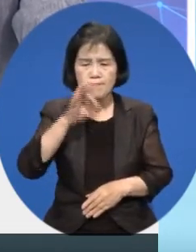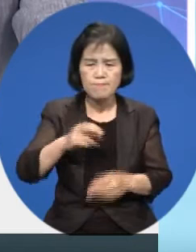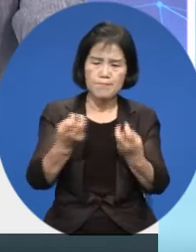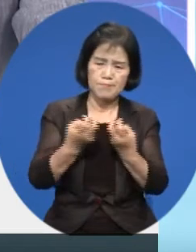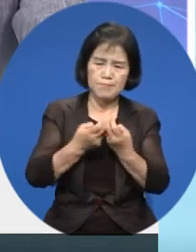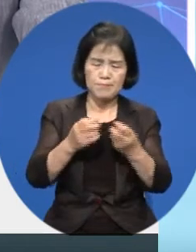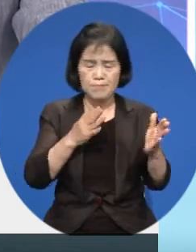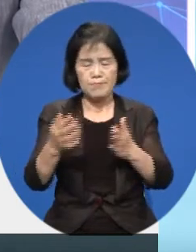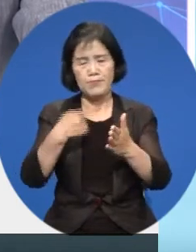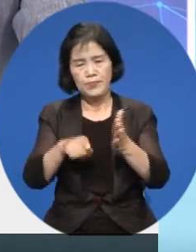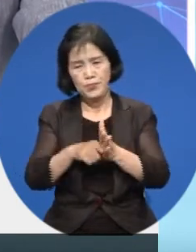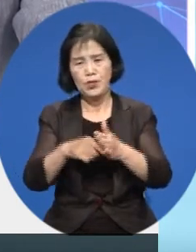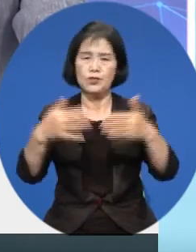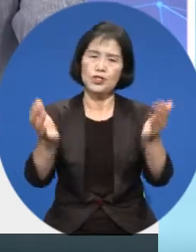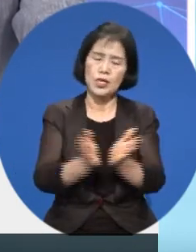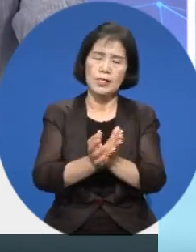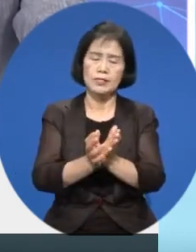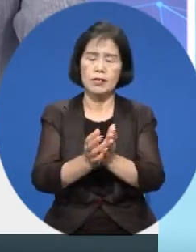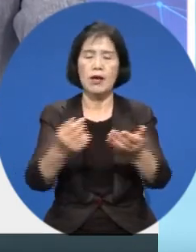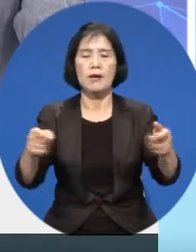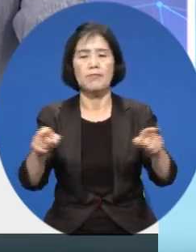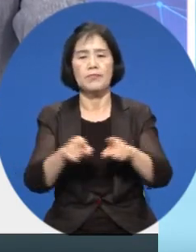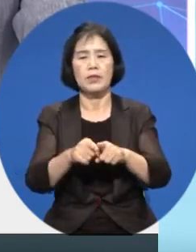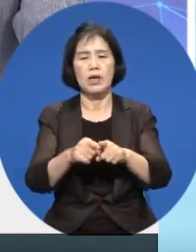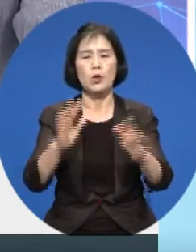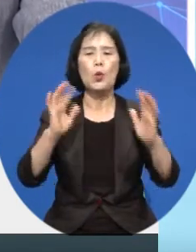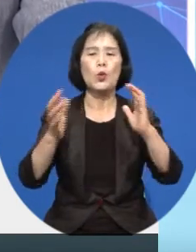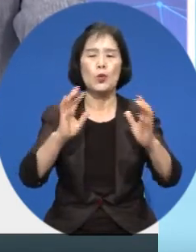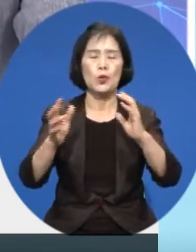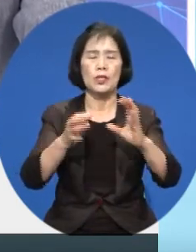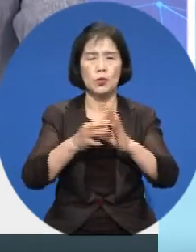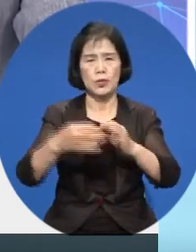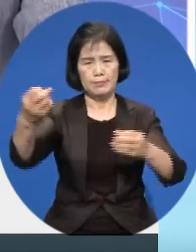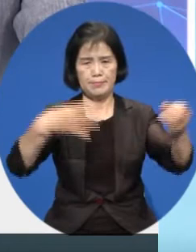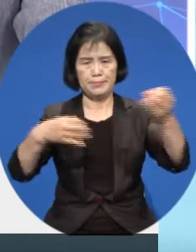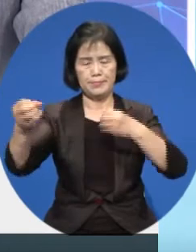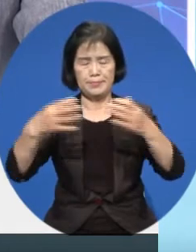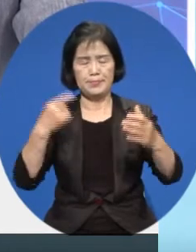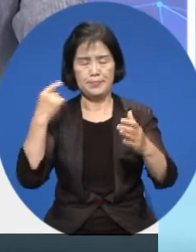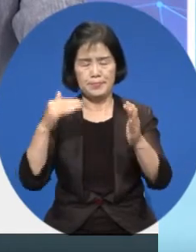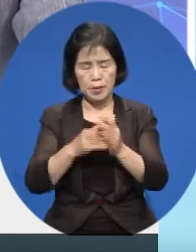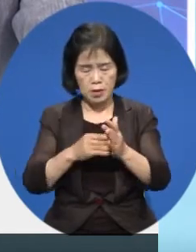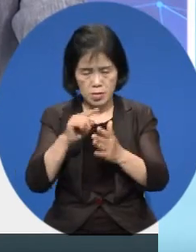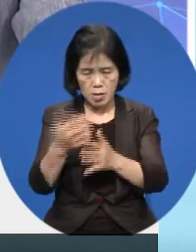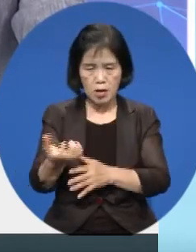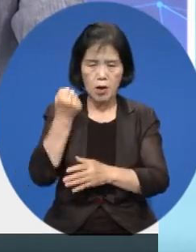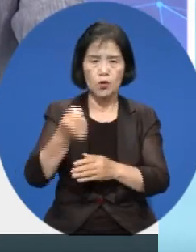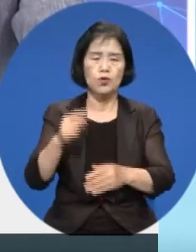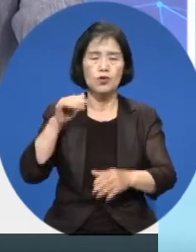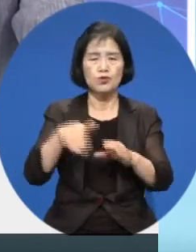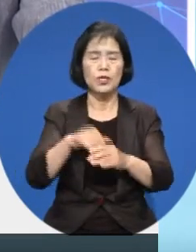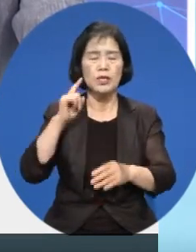문화예술분야 기관 당 치 와 함께 토론회를 통해 현장의 목소리를 들었고 그 내용을 토대로 문화 예술